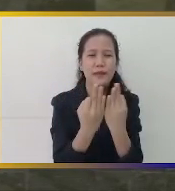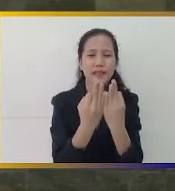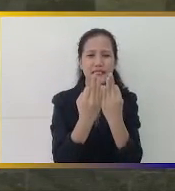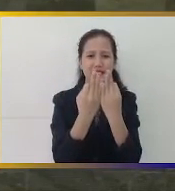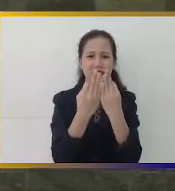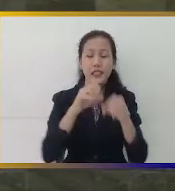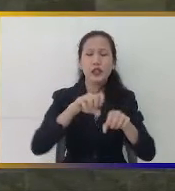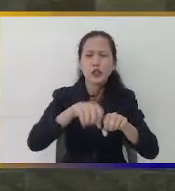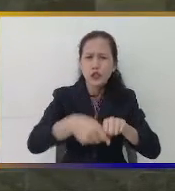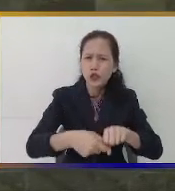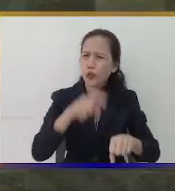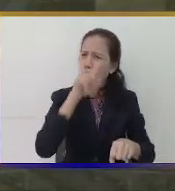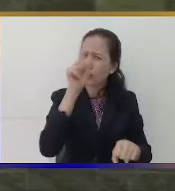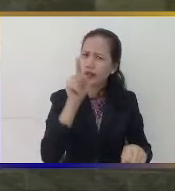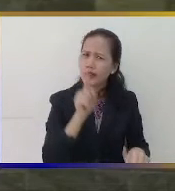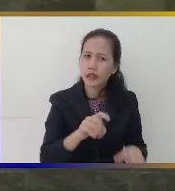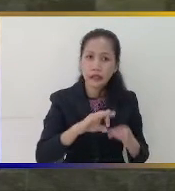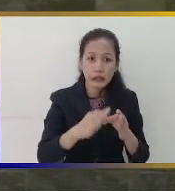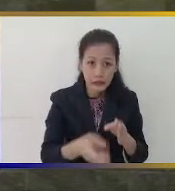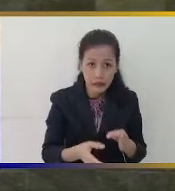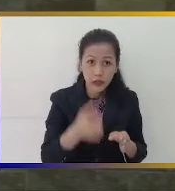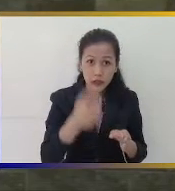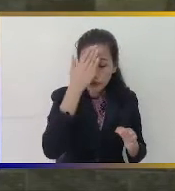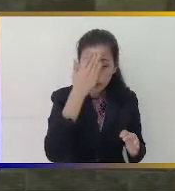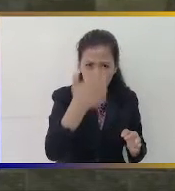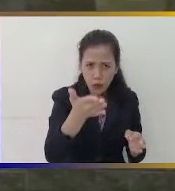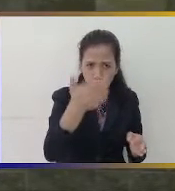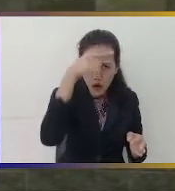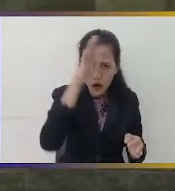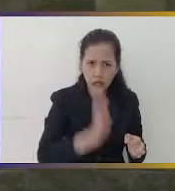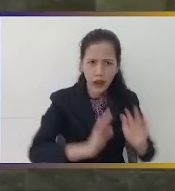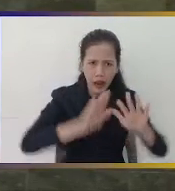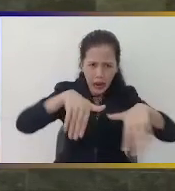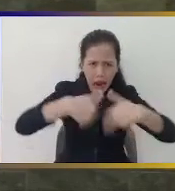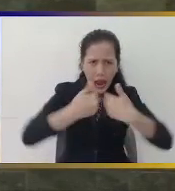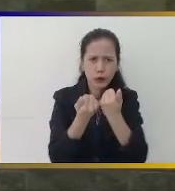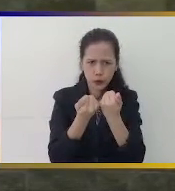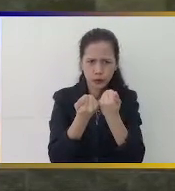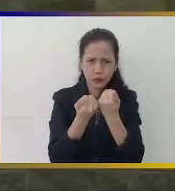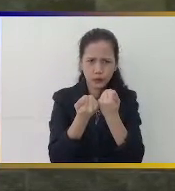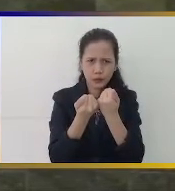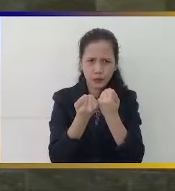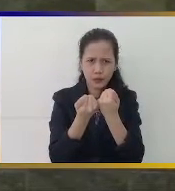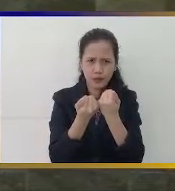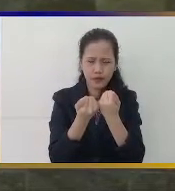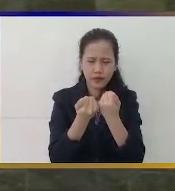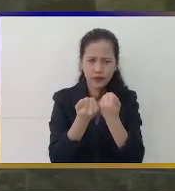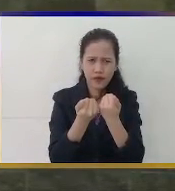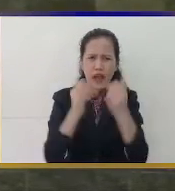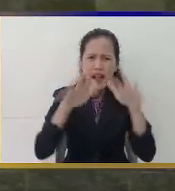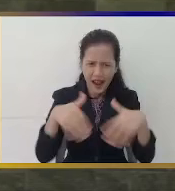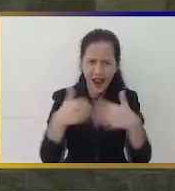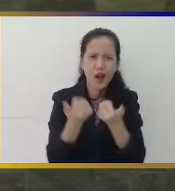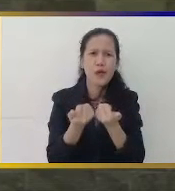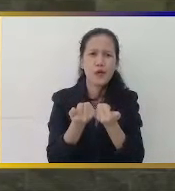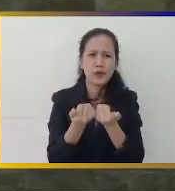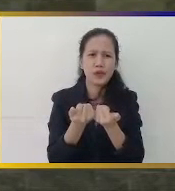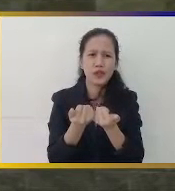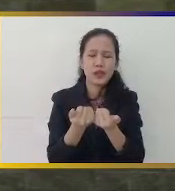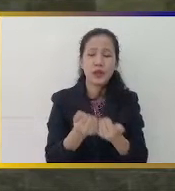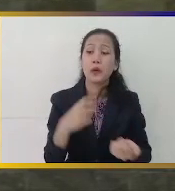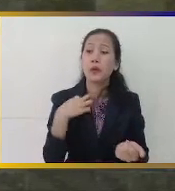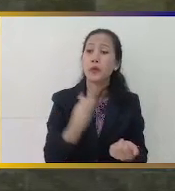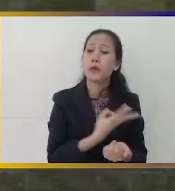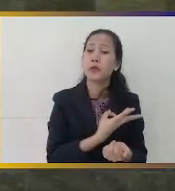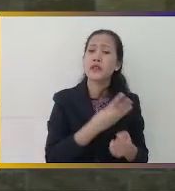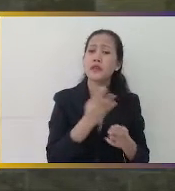So ang tanong, kapatid, kung kilala natin ng Diyos, paano po natin, how Will we make God known? Paano natin